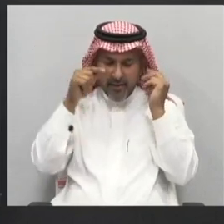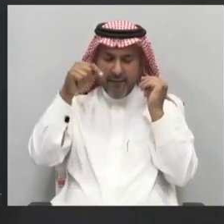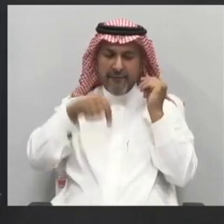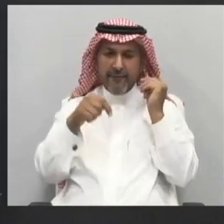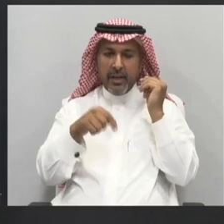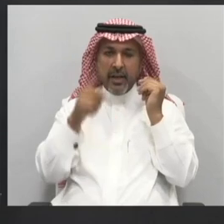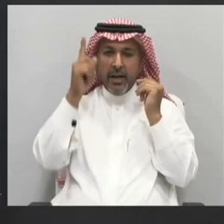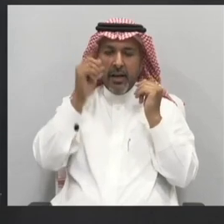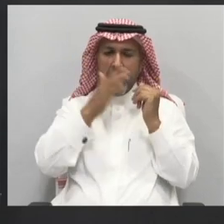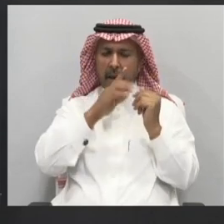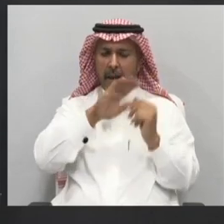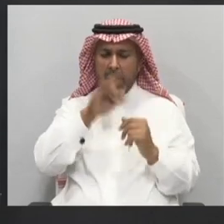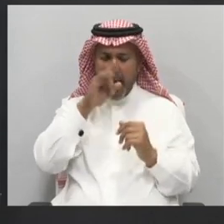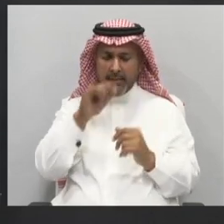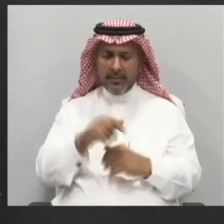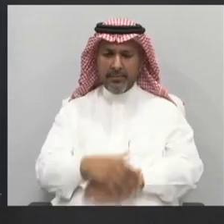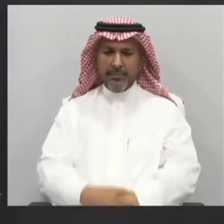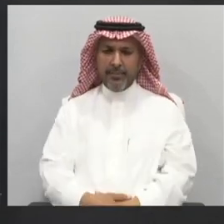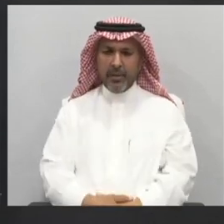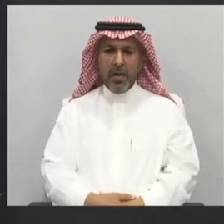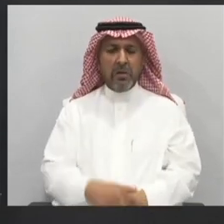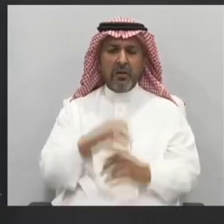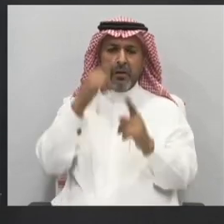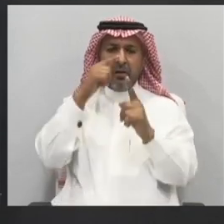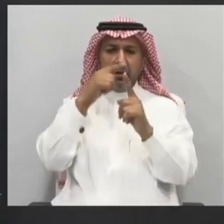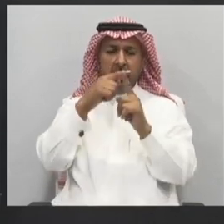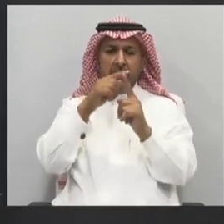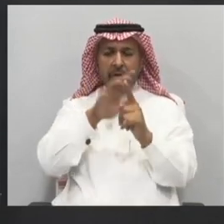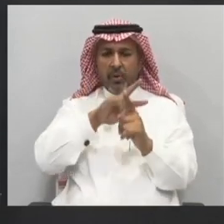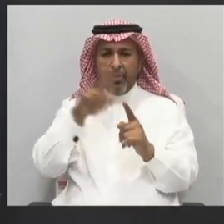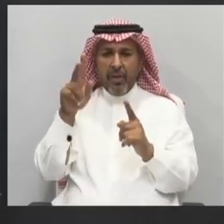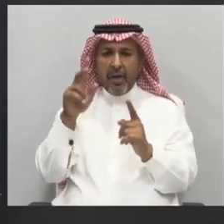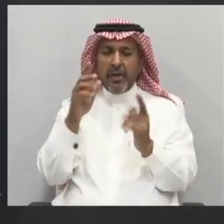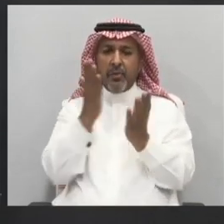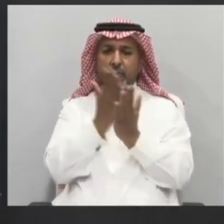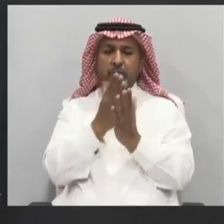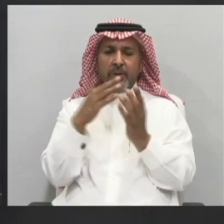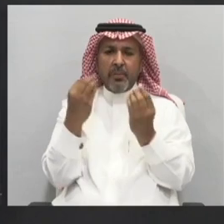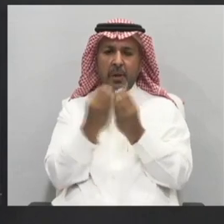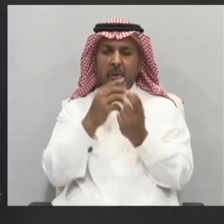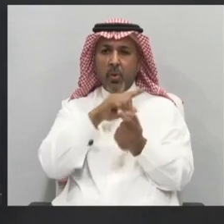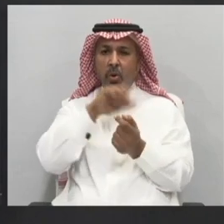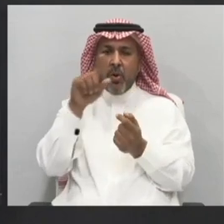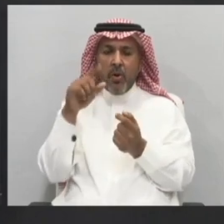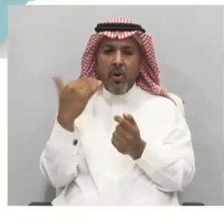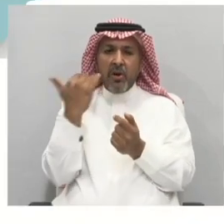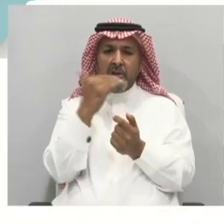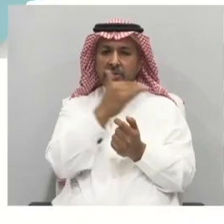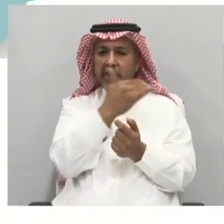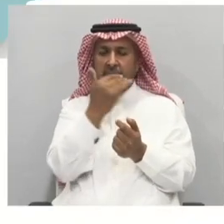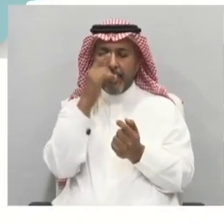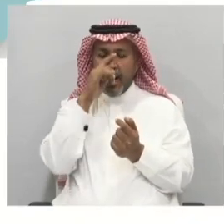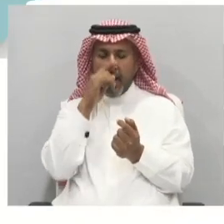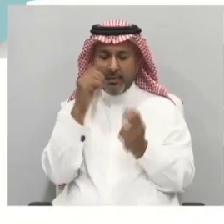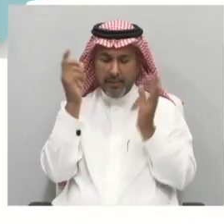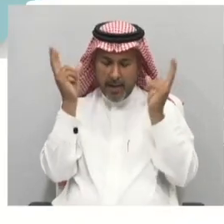الفطره اغلب الناس يقرون بذلك الا من عاند وخالف فطرته فكل مخلوق يولد